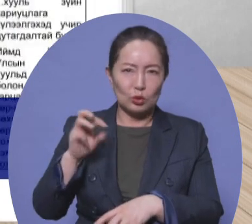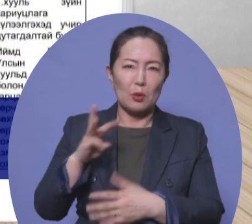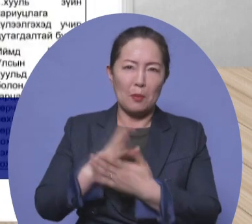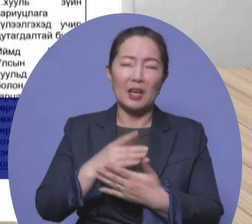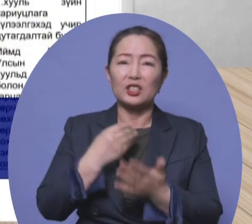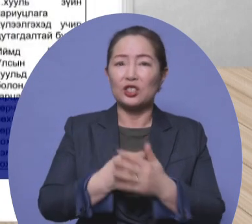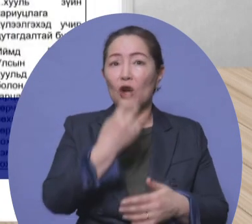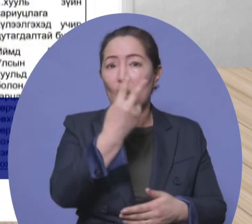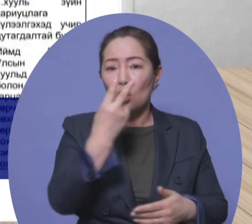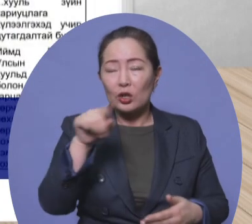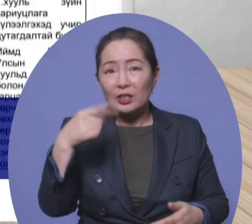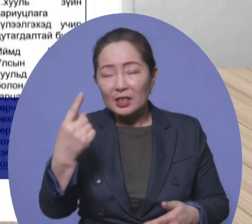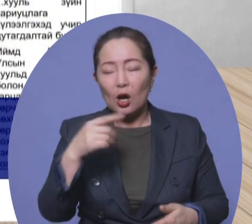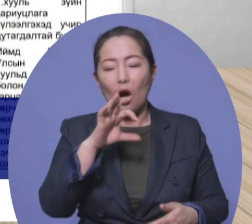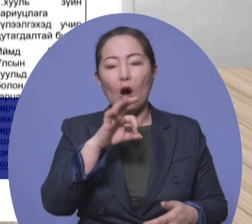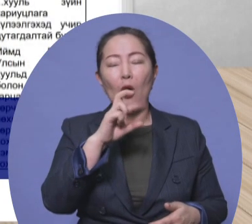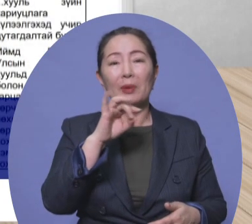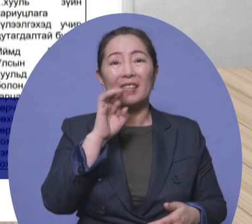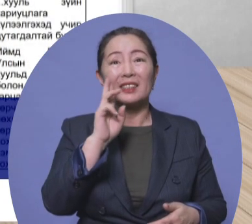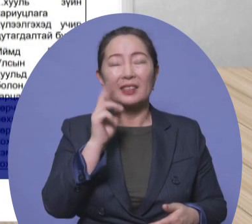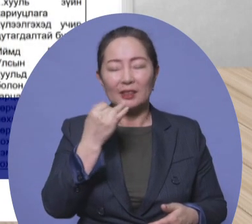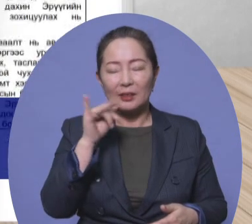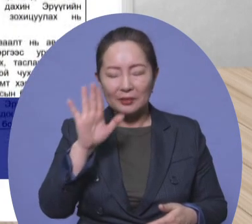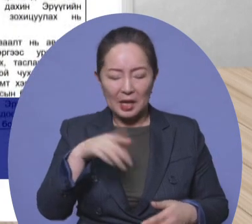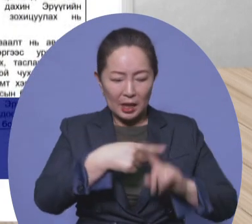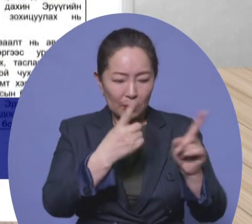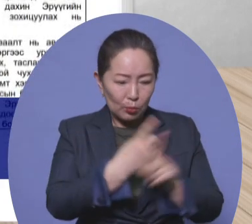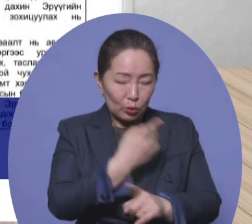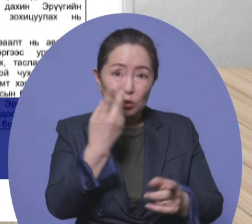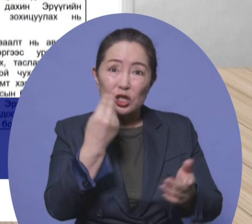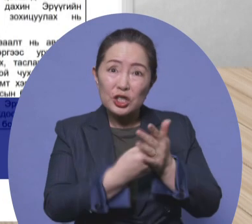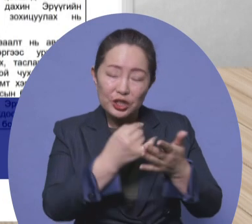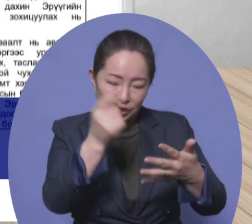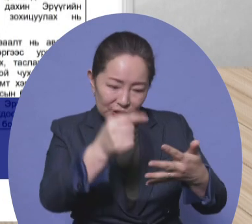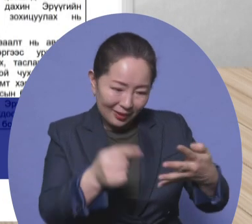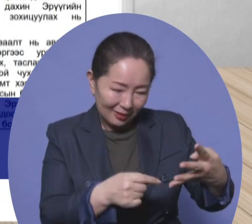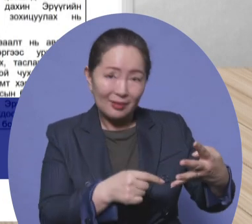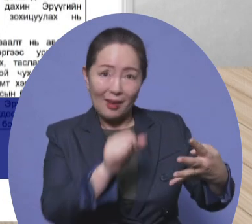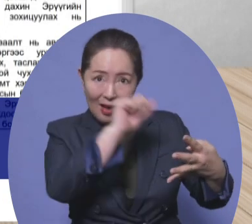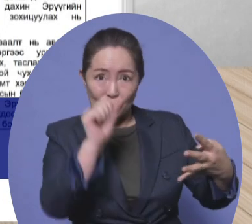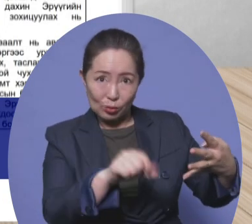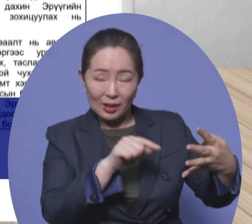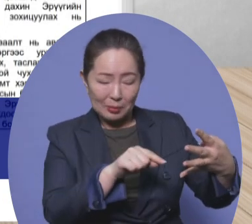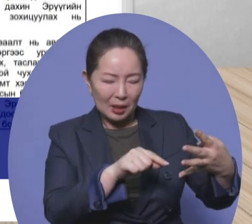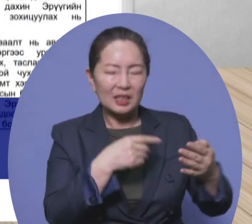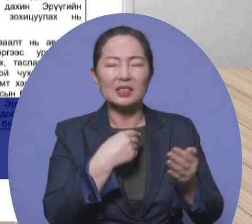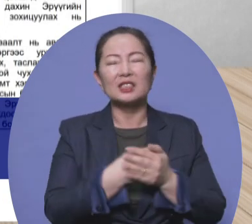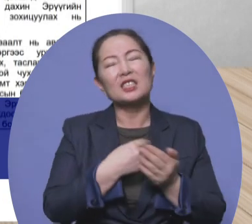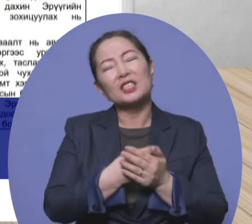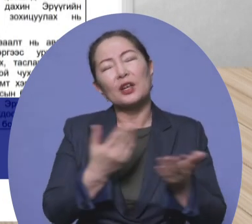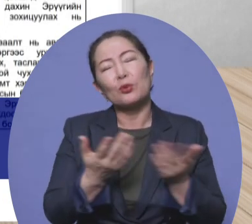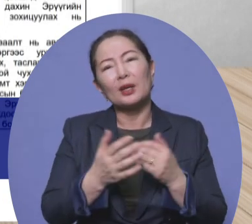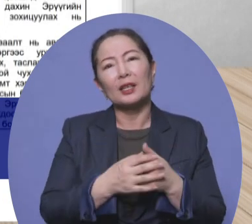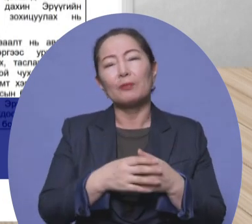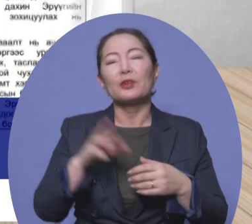юм уу. Одоо чинь 22-1 дээр объектив шинж буюу гимтрийн шинжийг тогтооход бол хэд хэдэн асуудлууд байгаа юм л да. Тухайлх юм